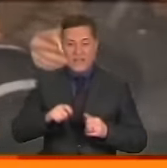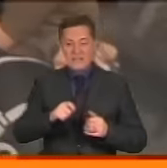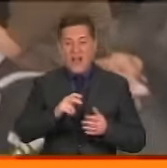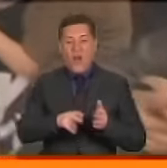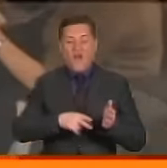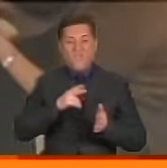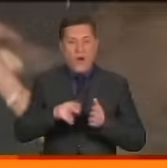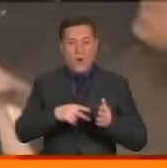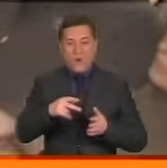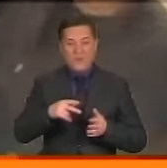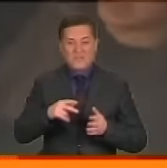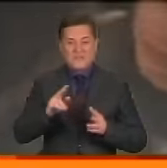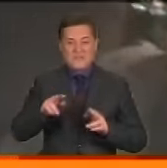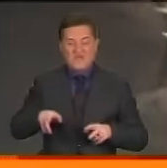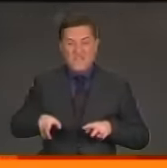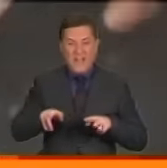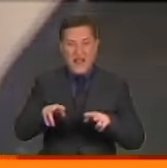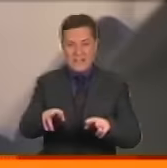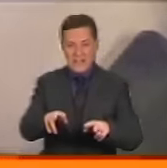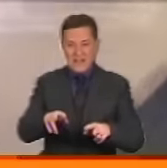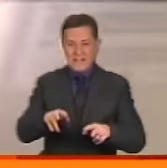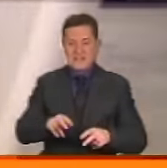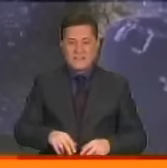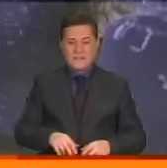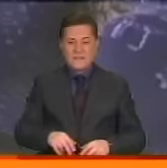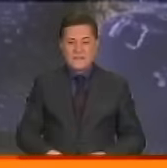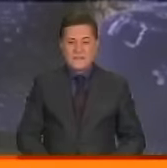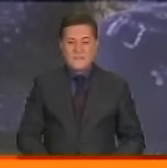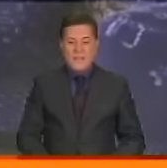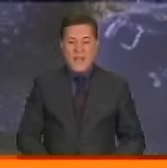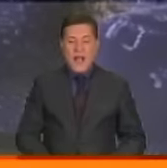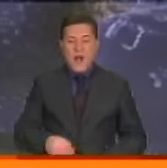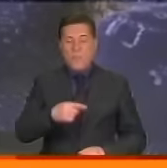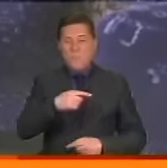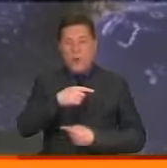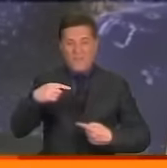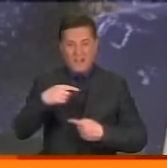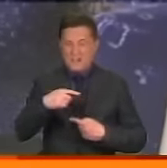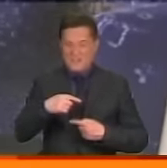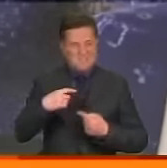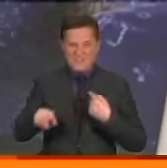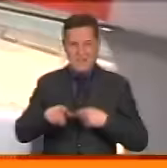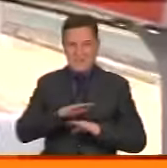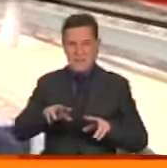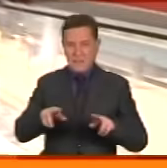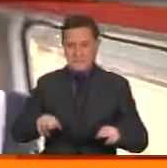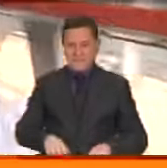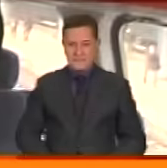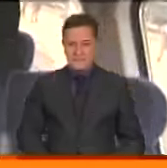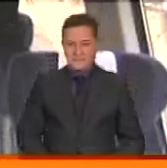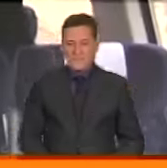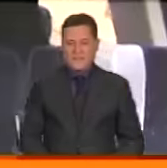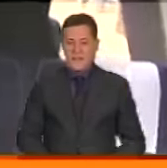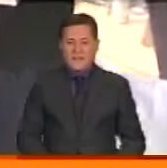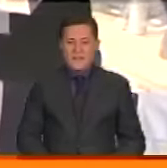салон літака, два ряди крісел, згори місця для ручної поклажі. Поверхи один від одного майже не відрізняються. Тут построєна